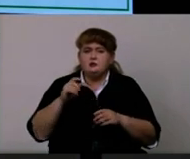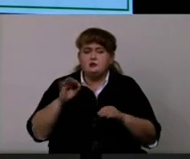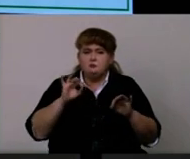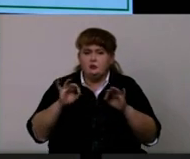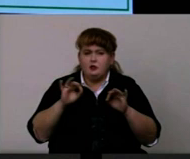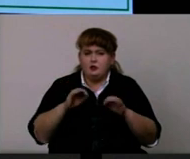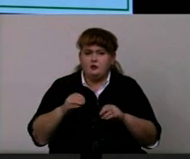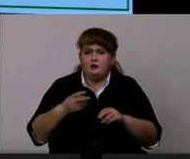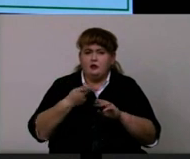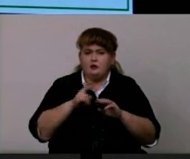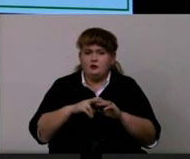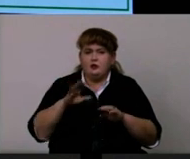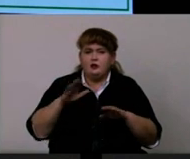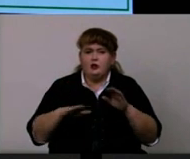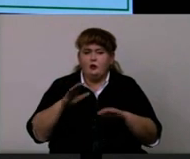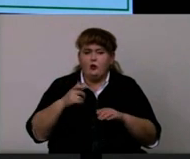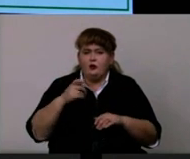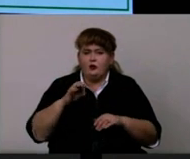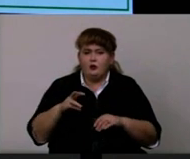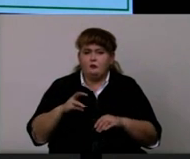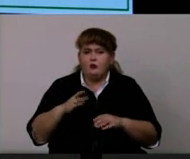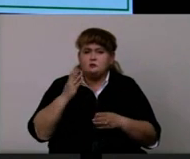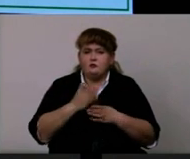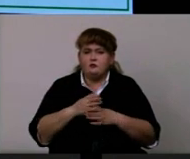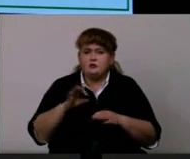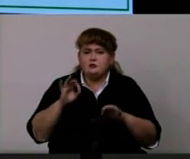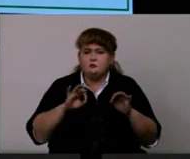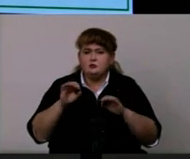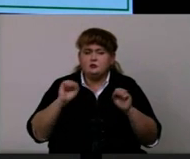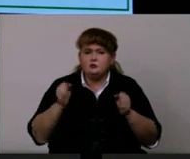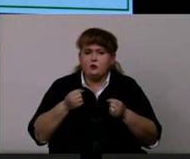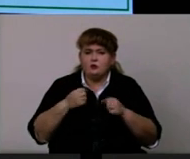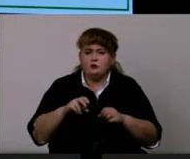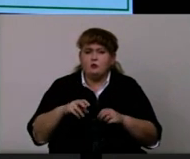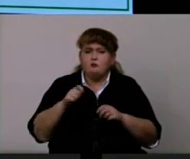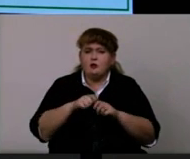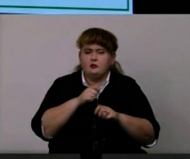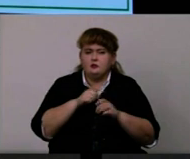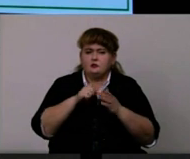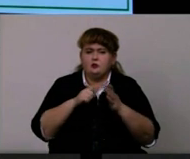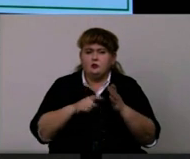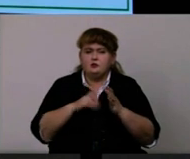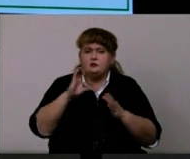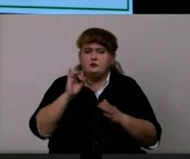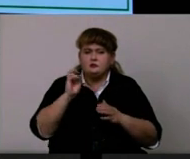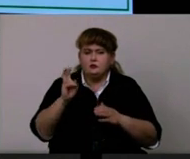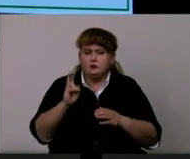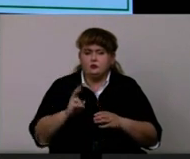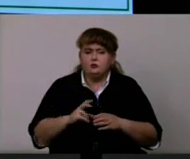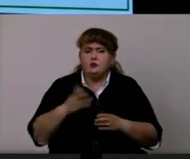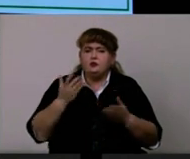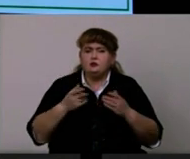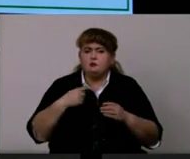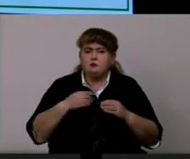массы является килограмм. Основная единица измерения скорости – метр, деленное на секунду. Если